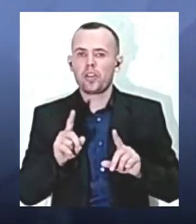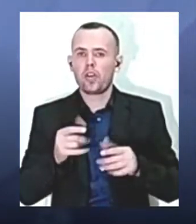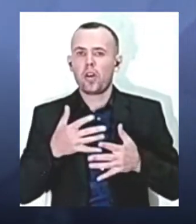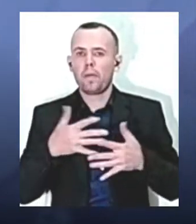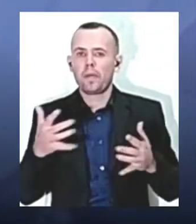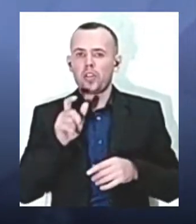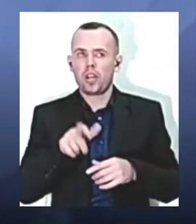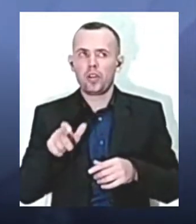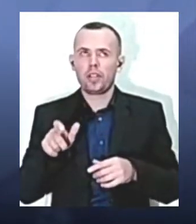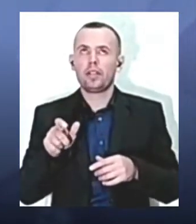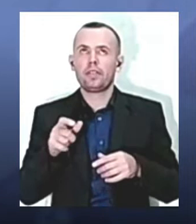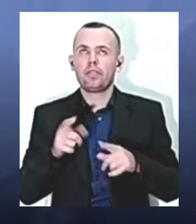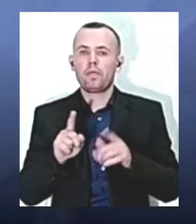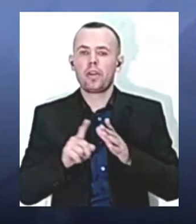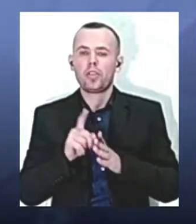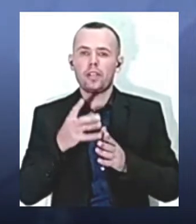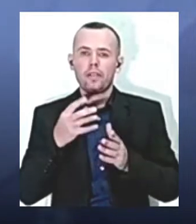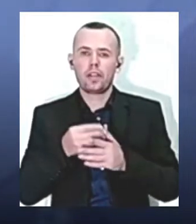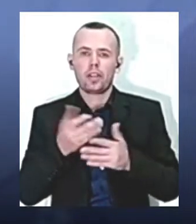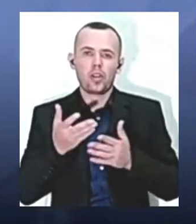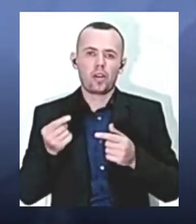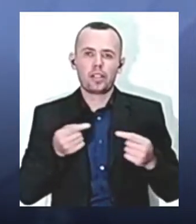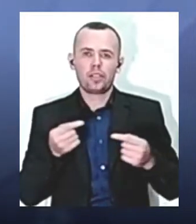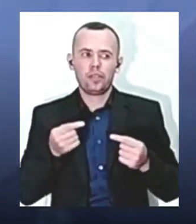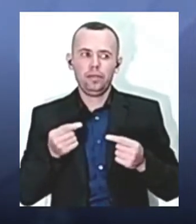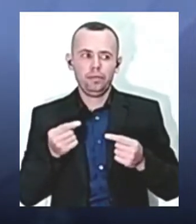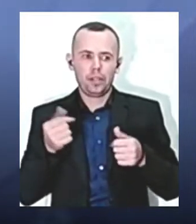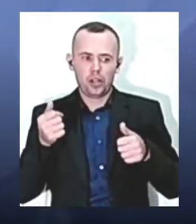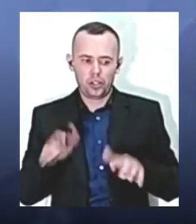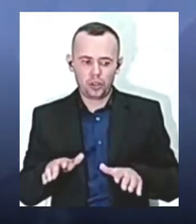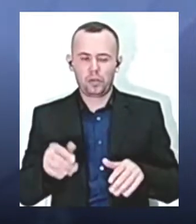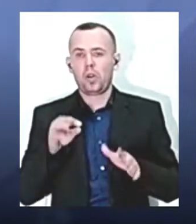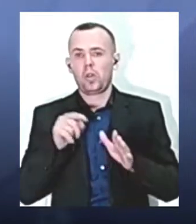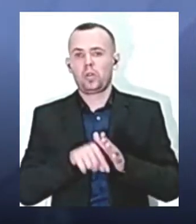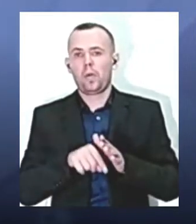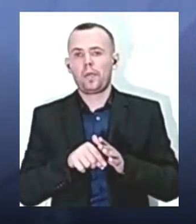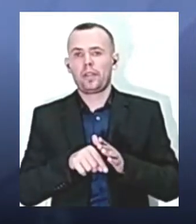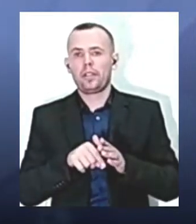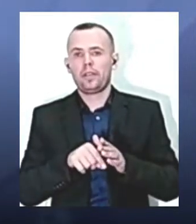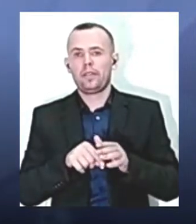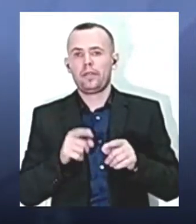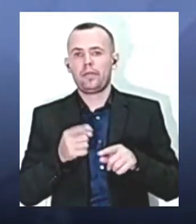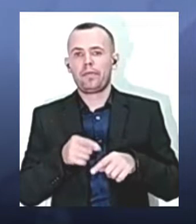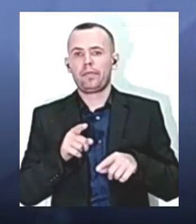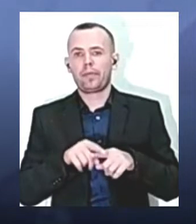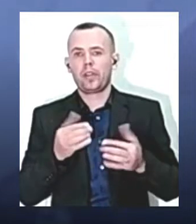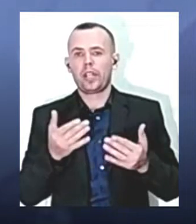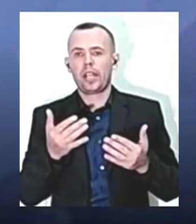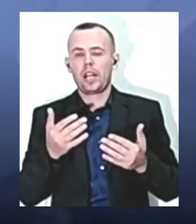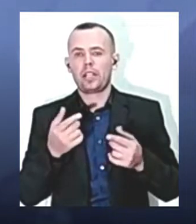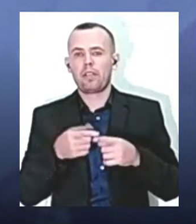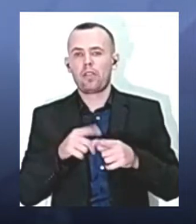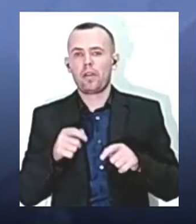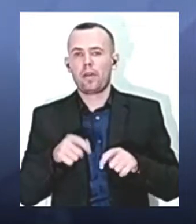свої права, які стикалися з їхніми порушеннями, тобто там 60 ті, які стикалися з порушенням своїх прав, пробували їх